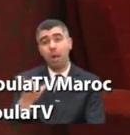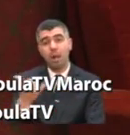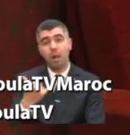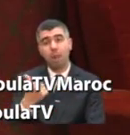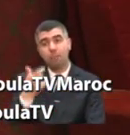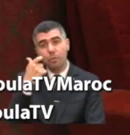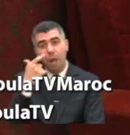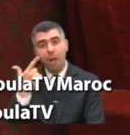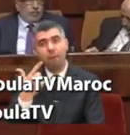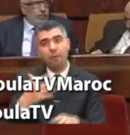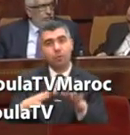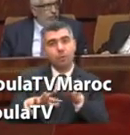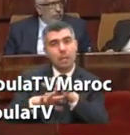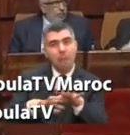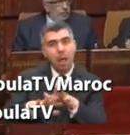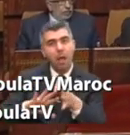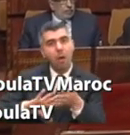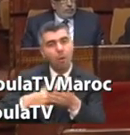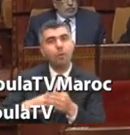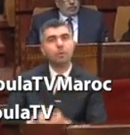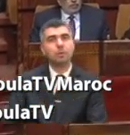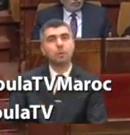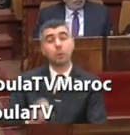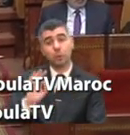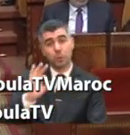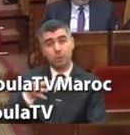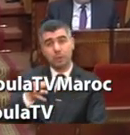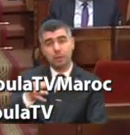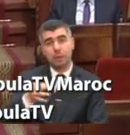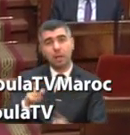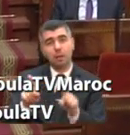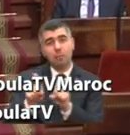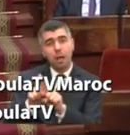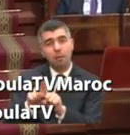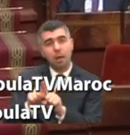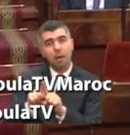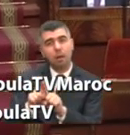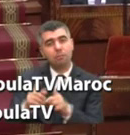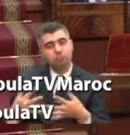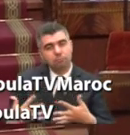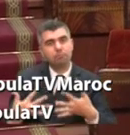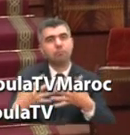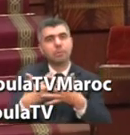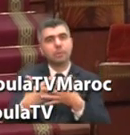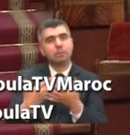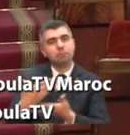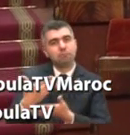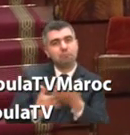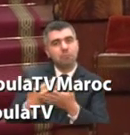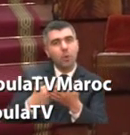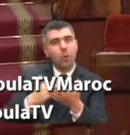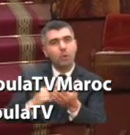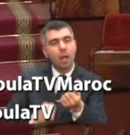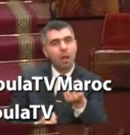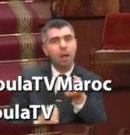وإنجاز اجتماعي كبير يمكن هذه الفئة من اندماج اجتماعي واقتصادي لائق.